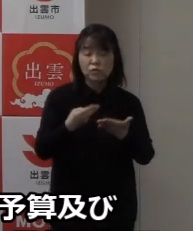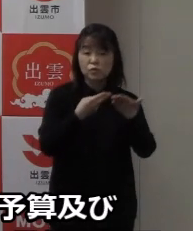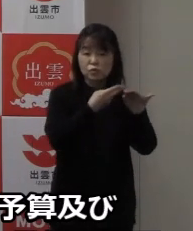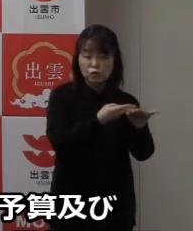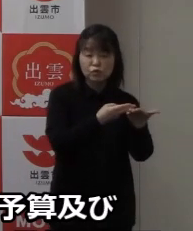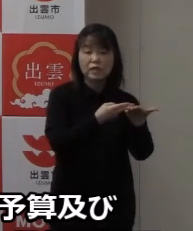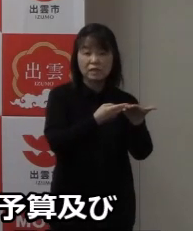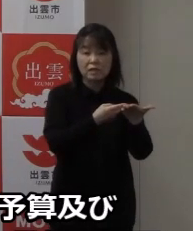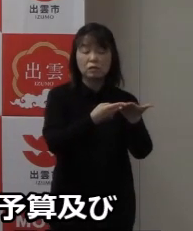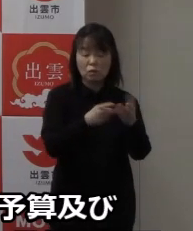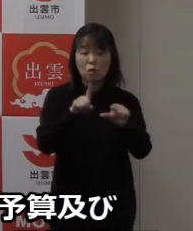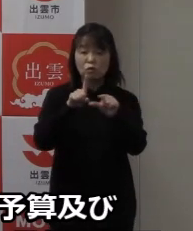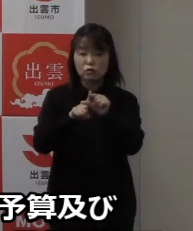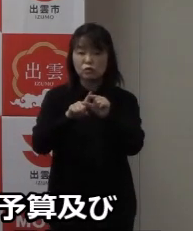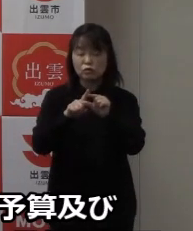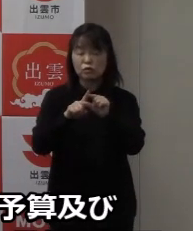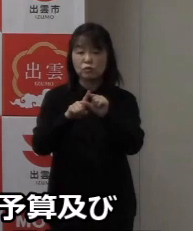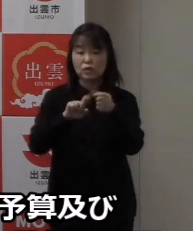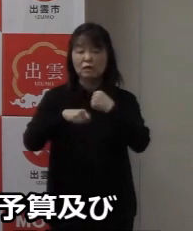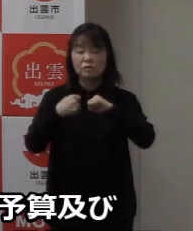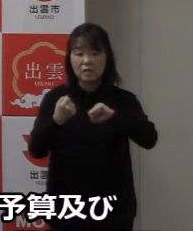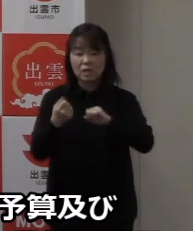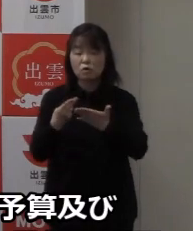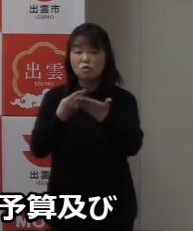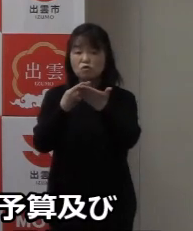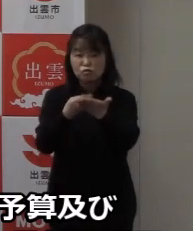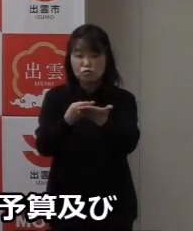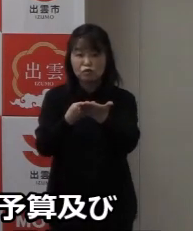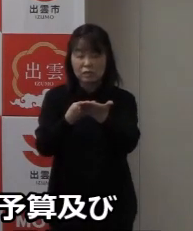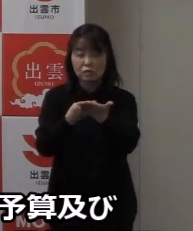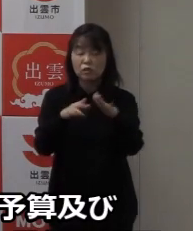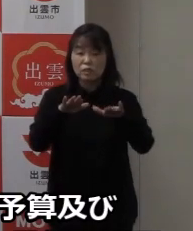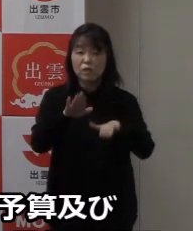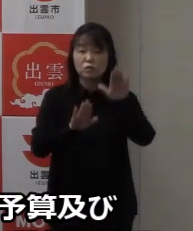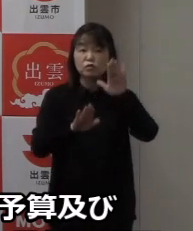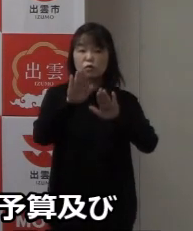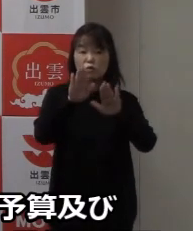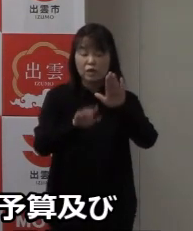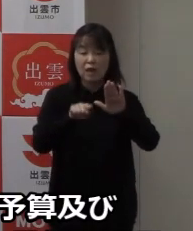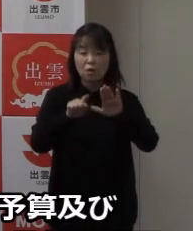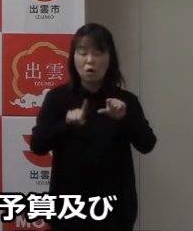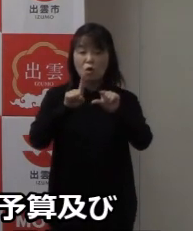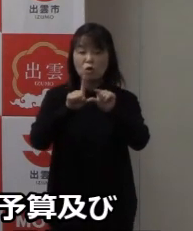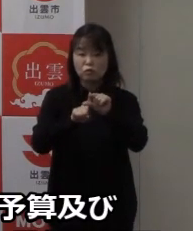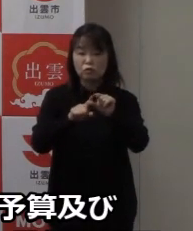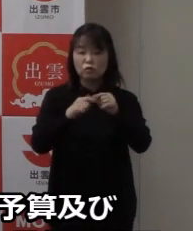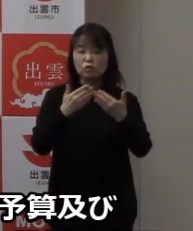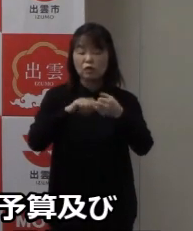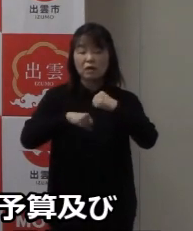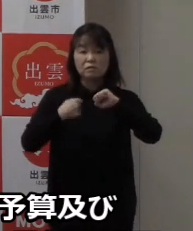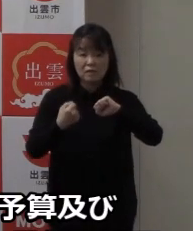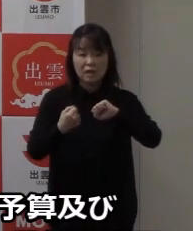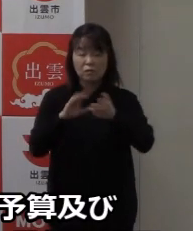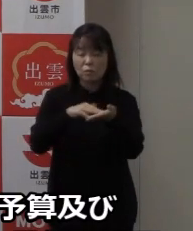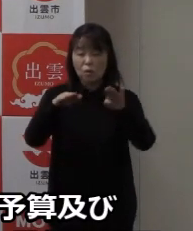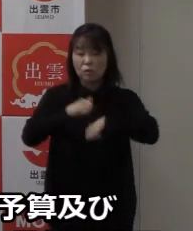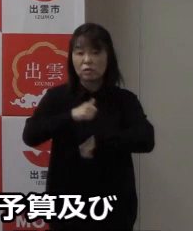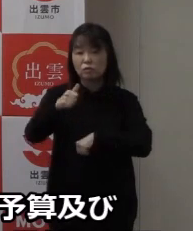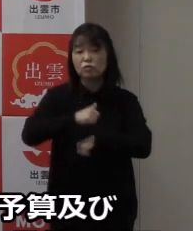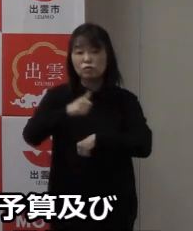新たに中学生の通院費も、助成対象に拡大するというものであります